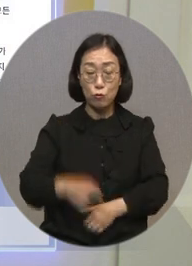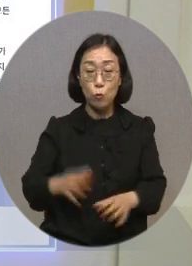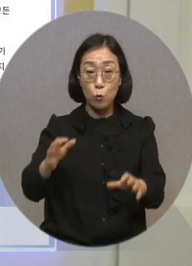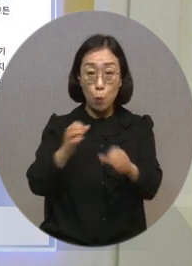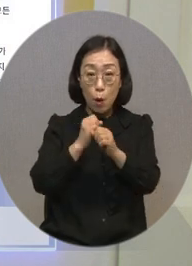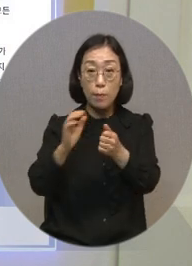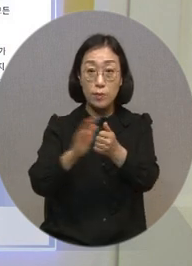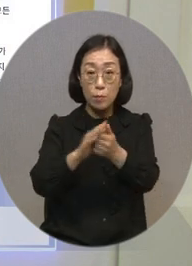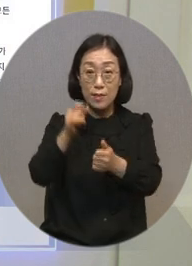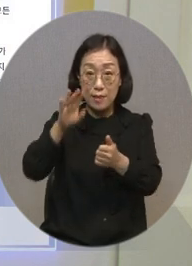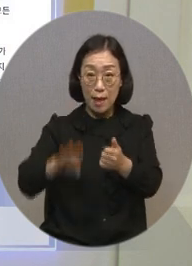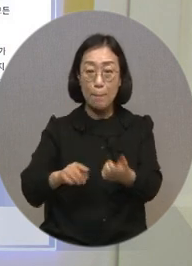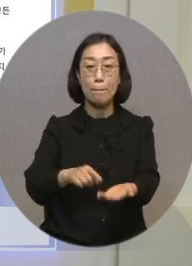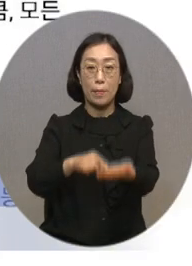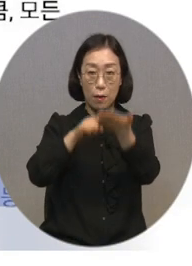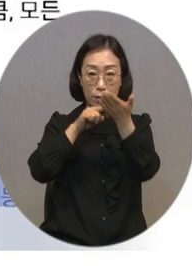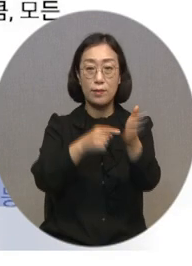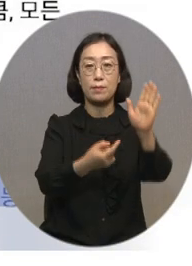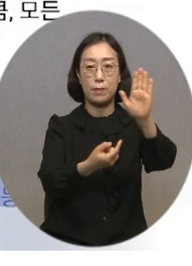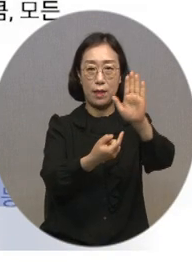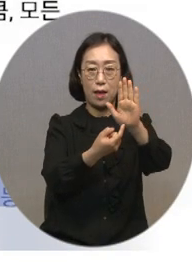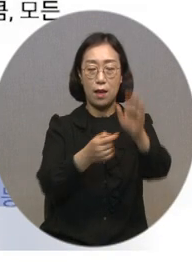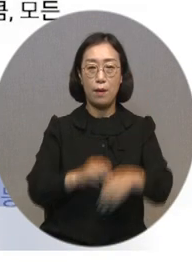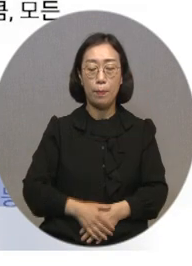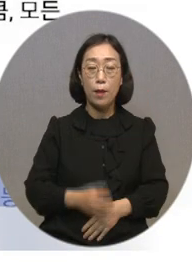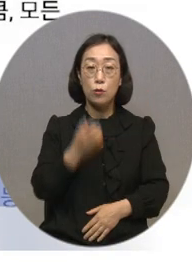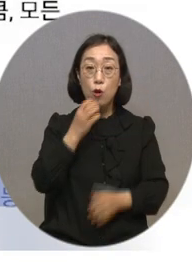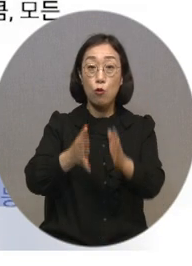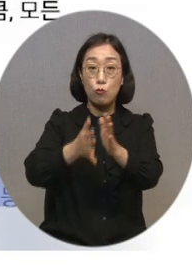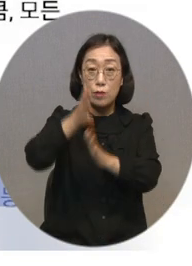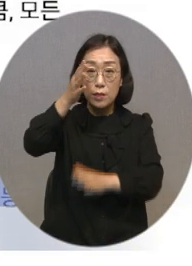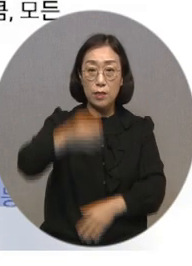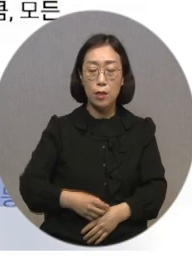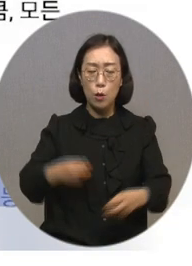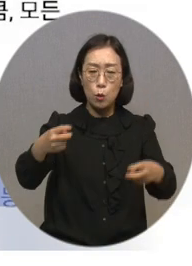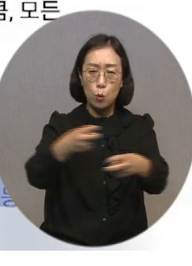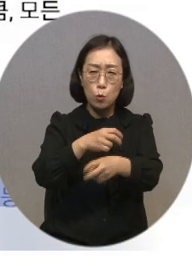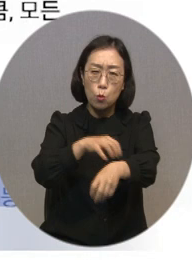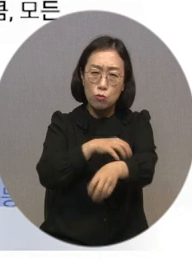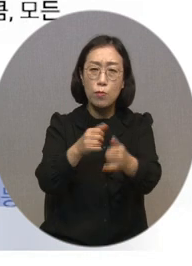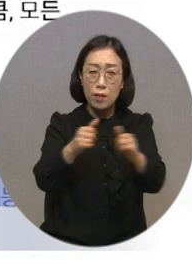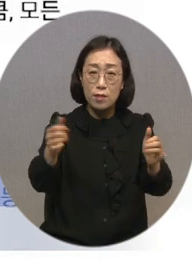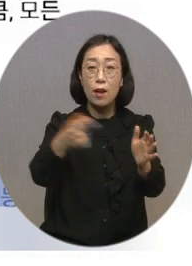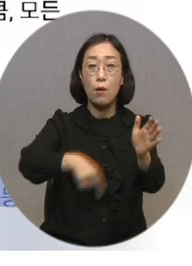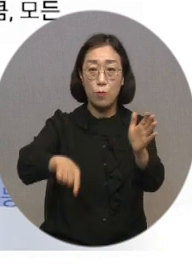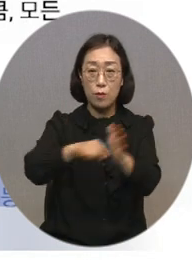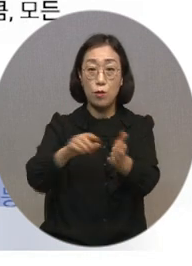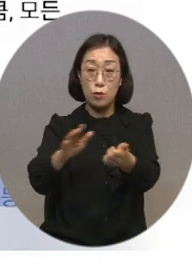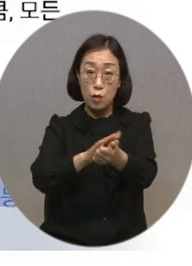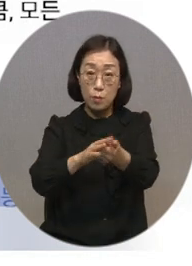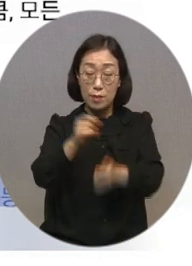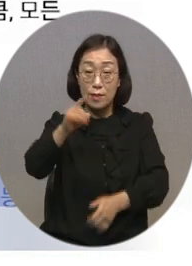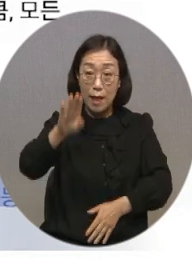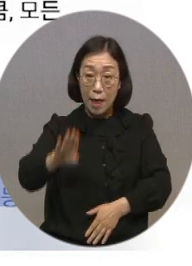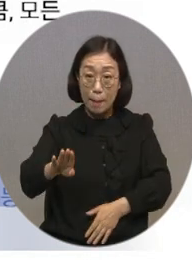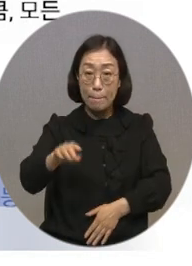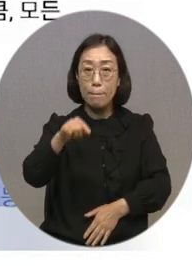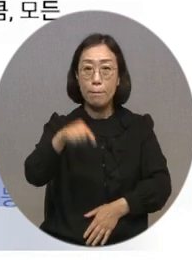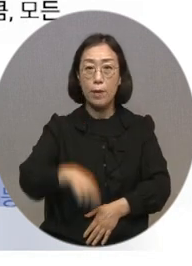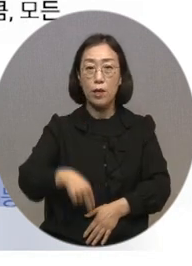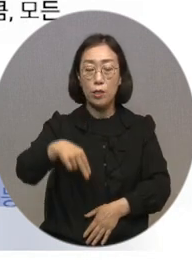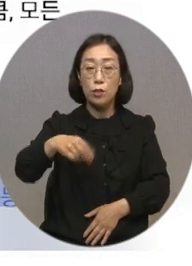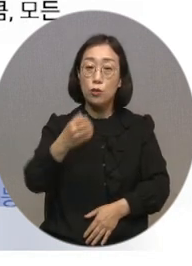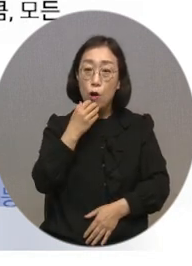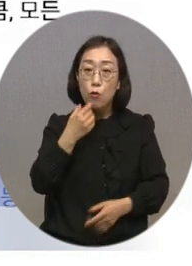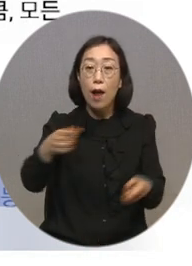서비스 앱비 출시됐습니다 서울시가 교통약자 대상 통합 교통 서비스 애플리케이션인